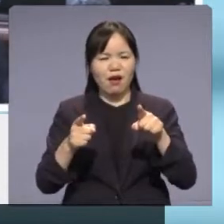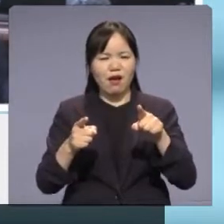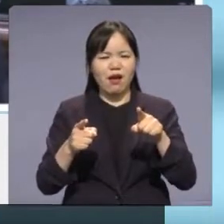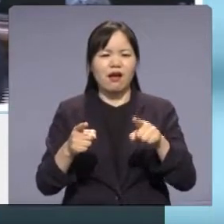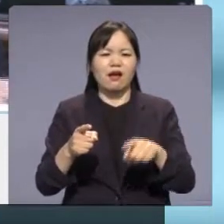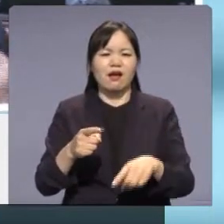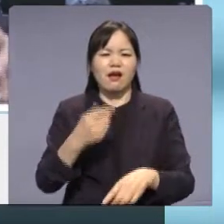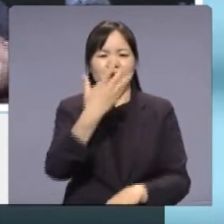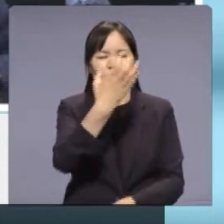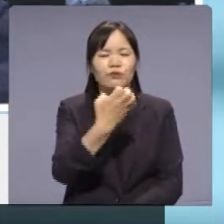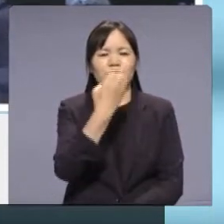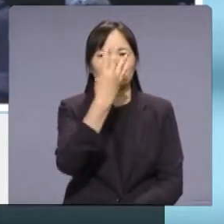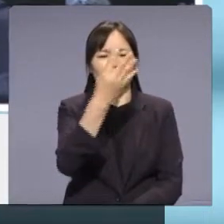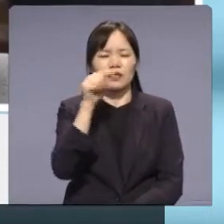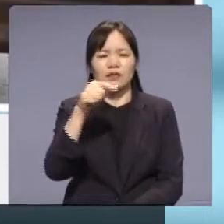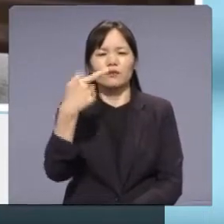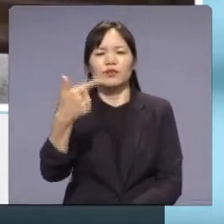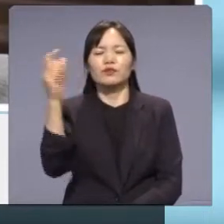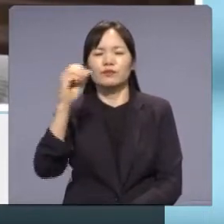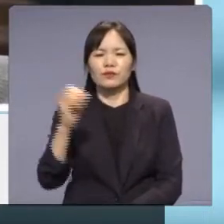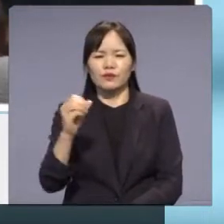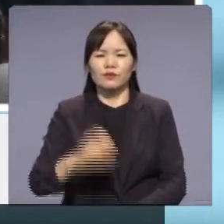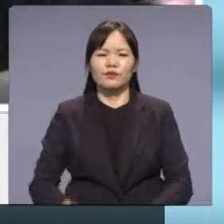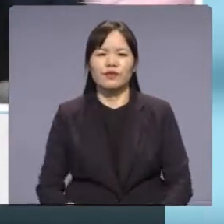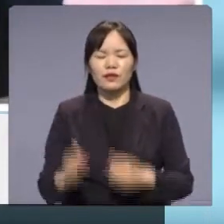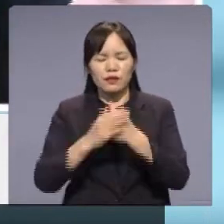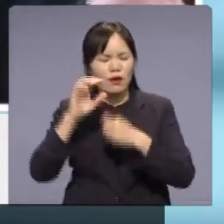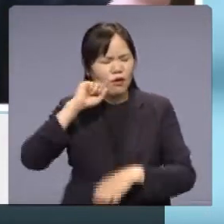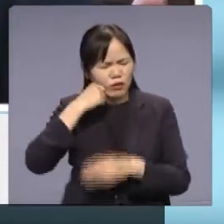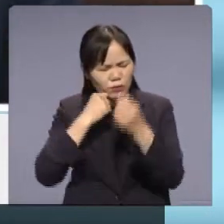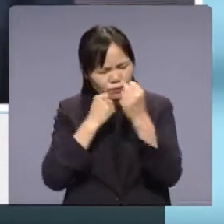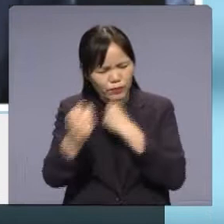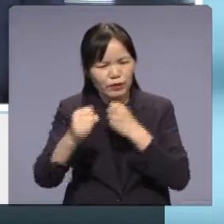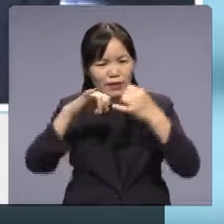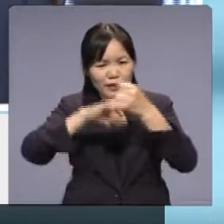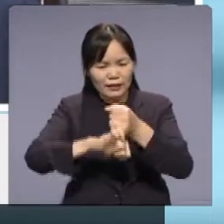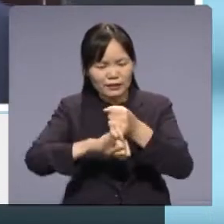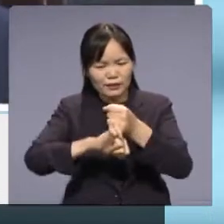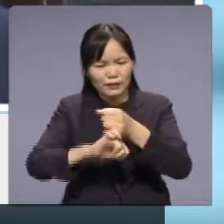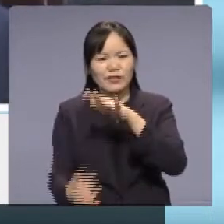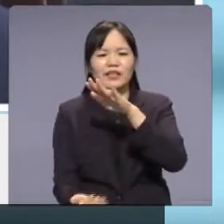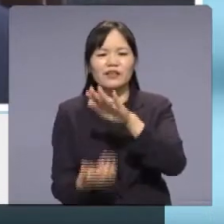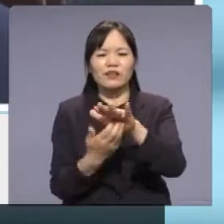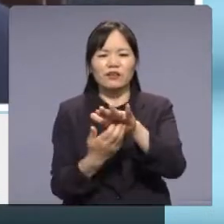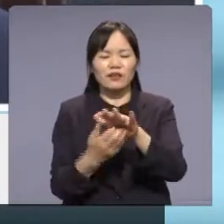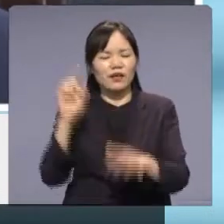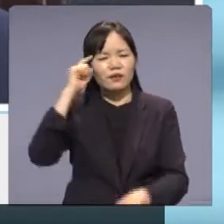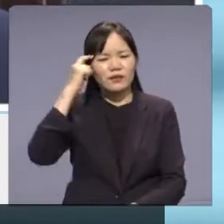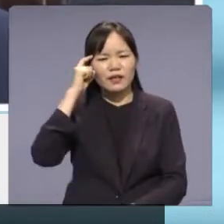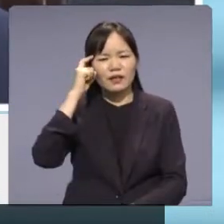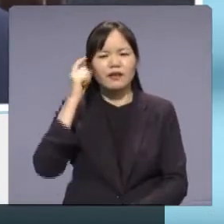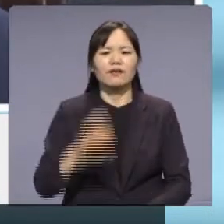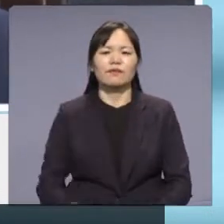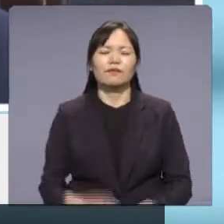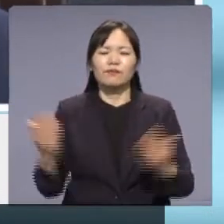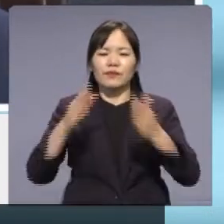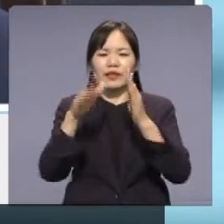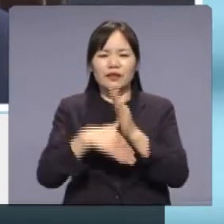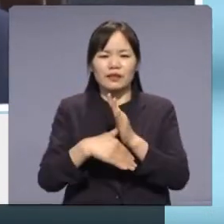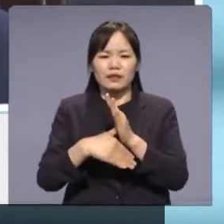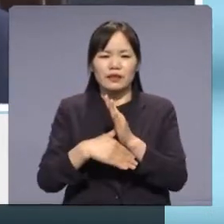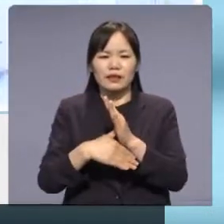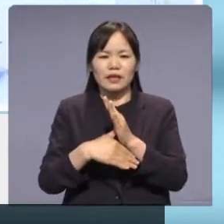나와서 그래도 참 이 어려운 과정 속에도 많은 약속을 지켰구나 이런 생각을 해왔는데요. 그 재임 중에